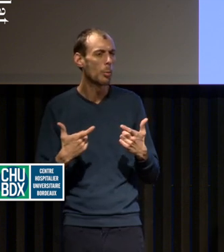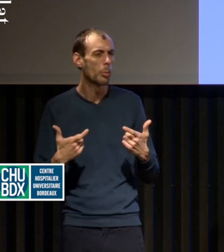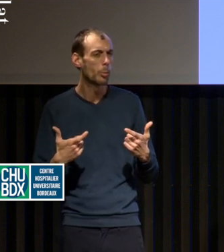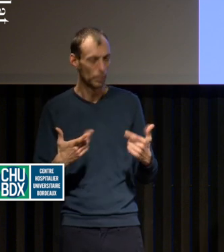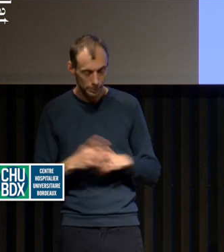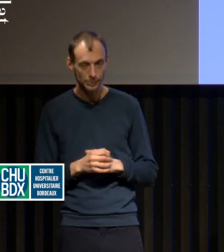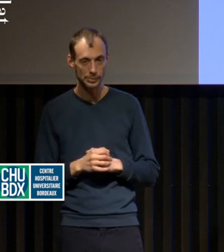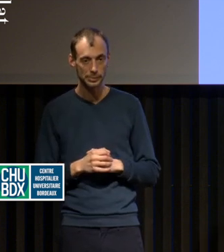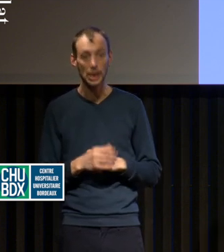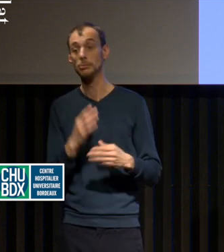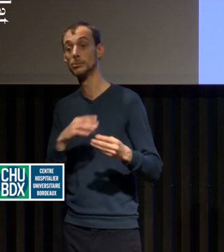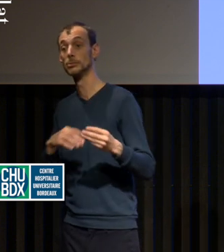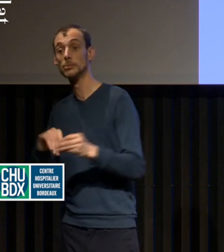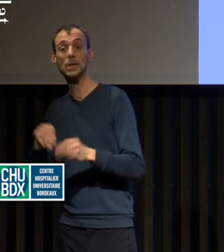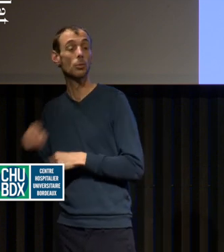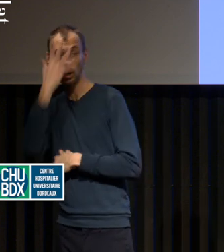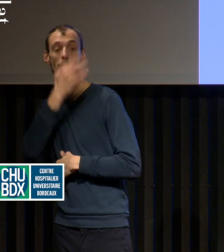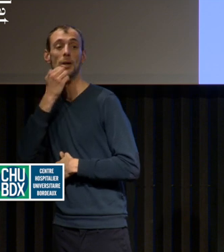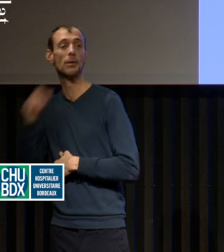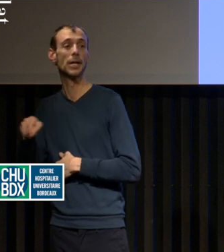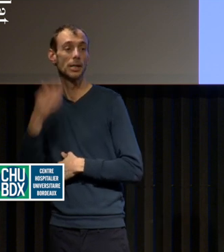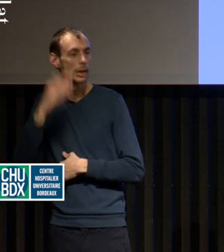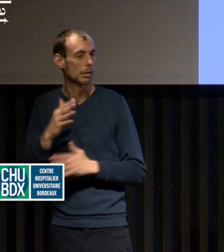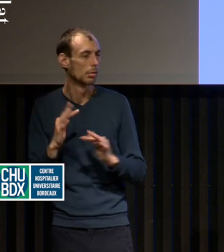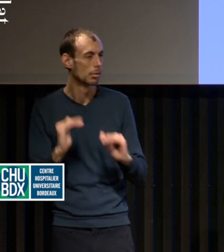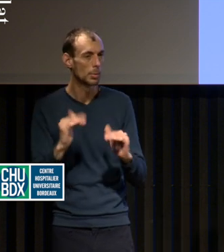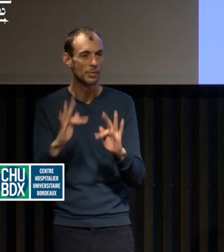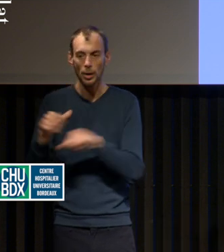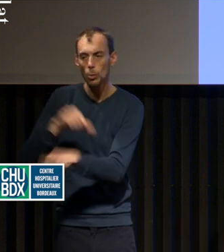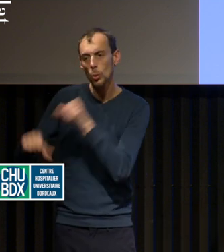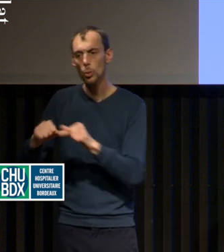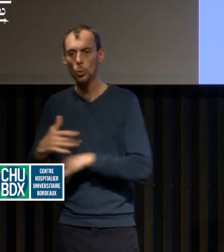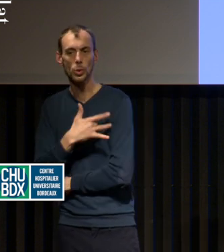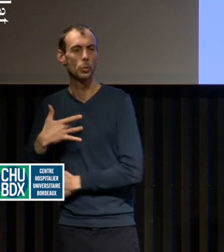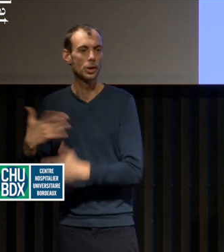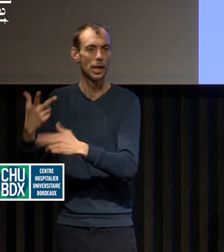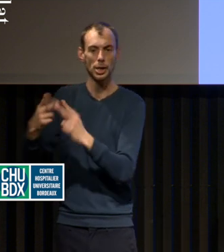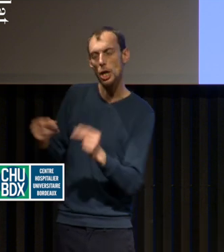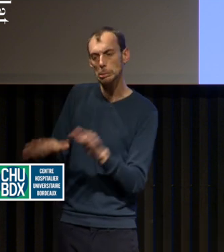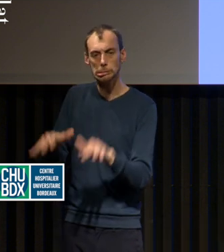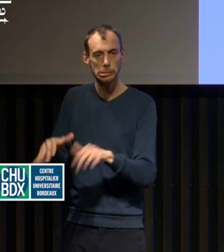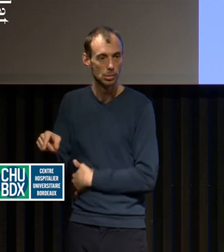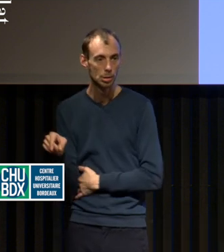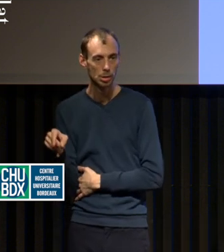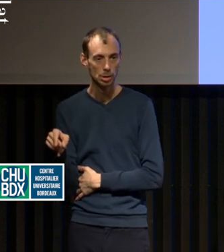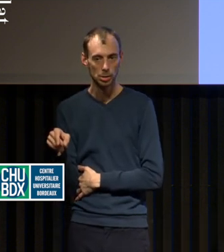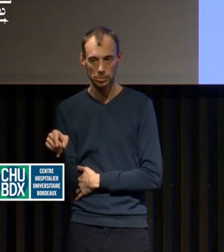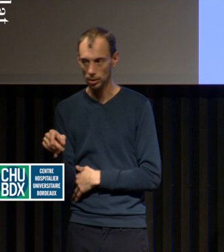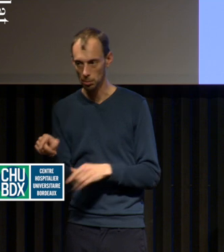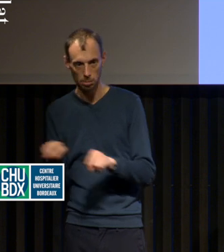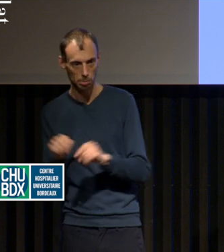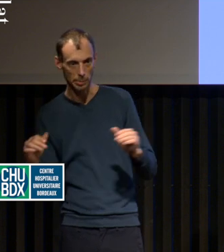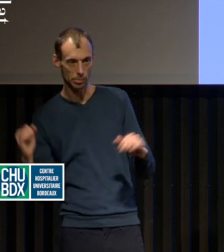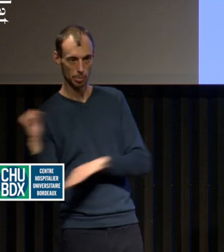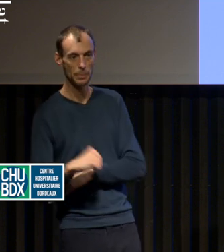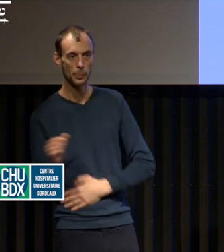quand même dans des conditions qui sont hygiéniques beaucoup plus difficiles, mais là encore, on voit que le microbiote est varié. Donc,